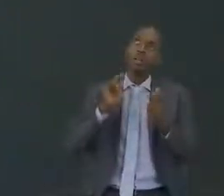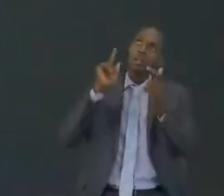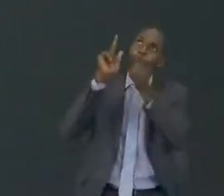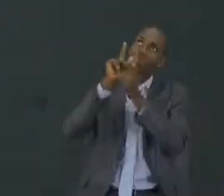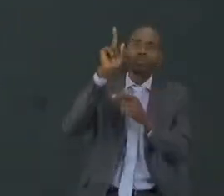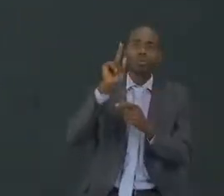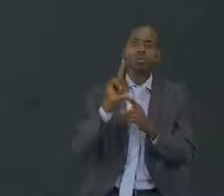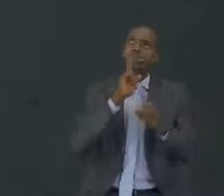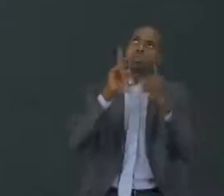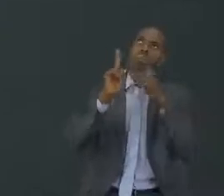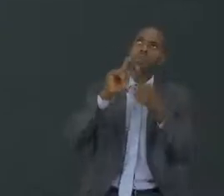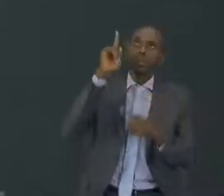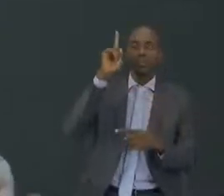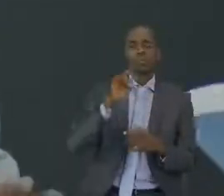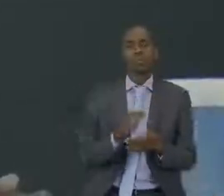Parle au Seigneur maintenant.